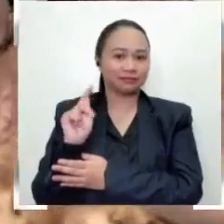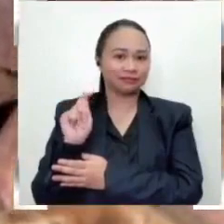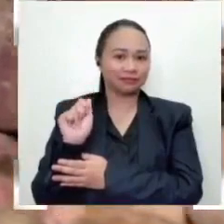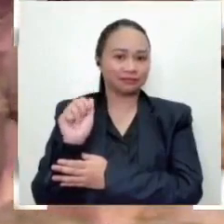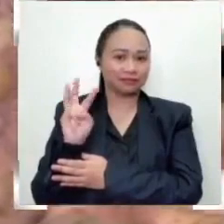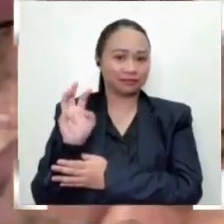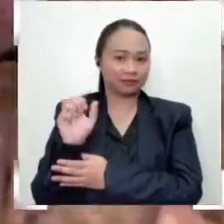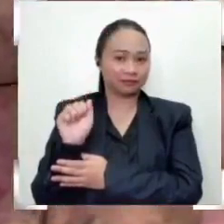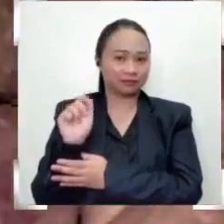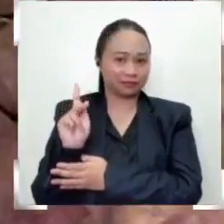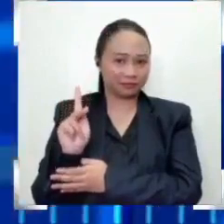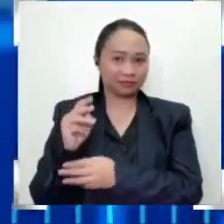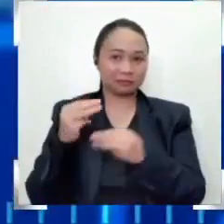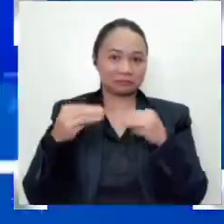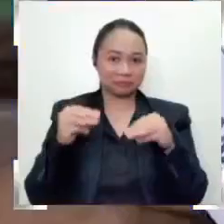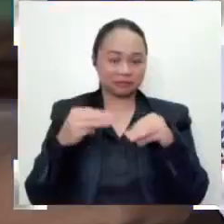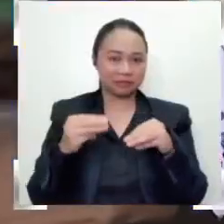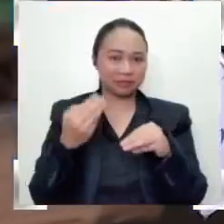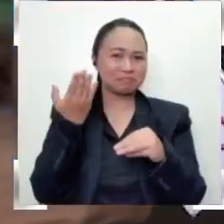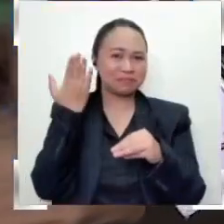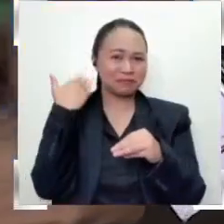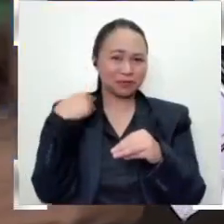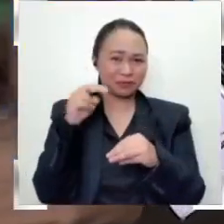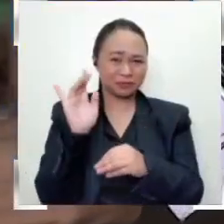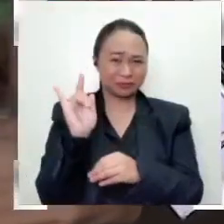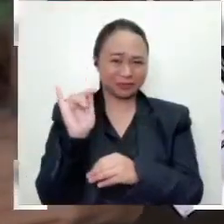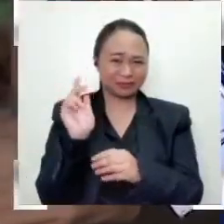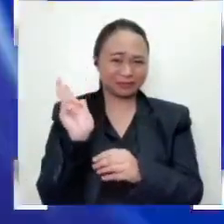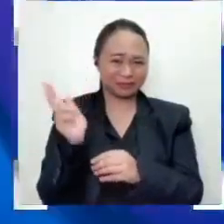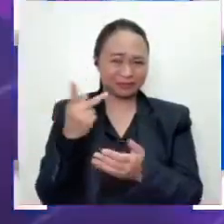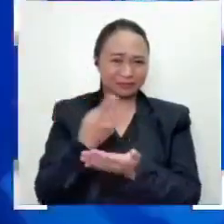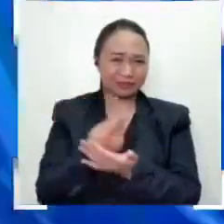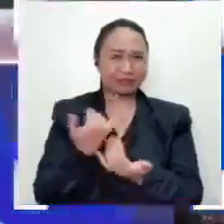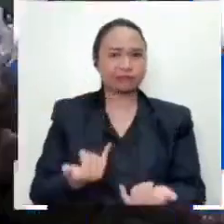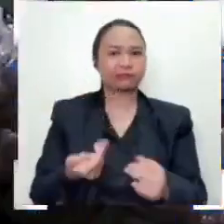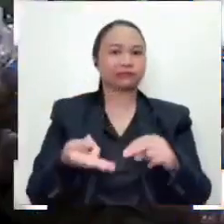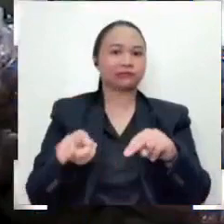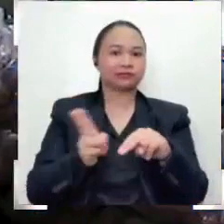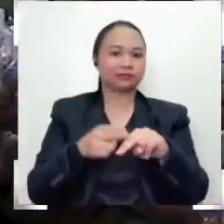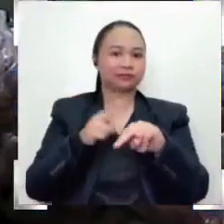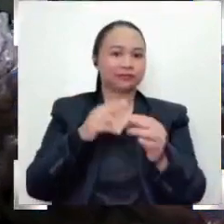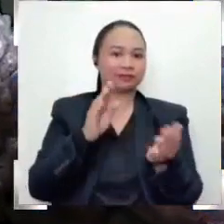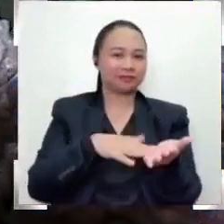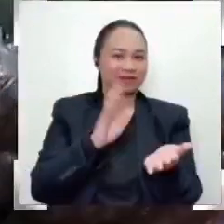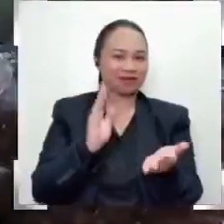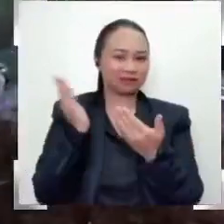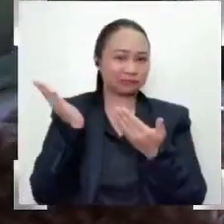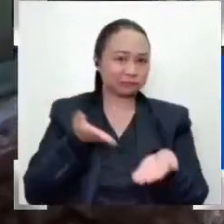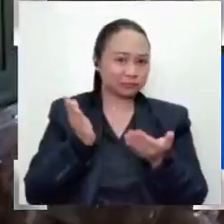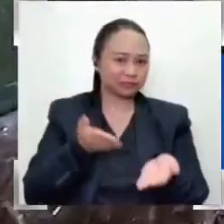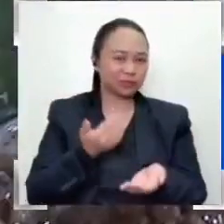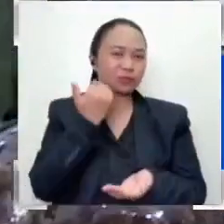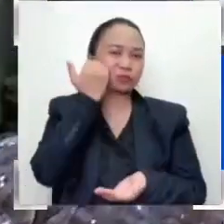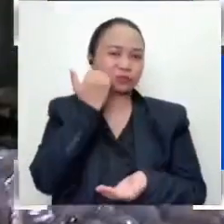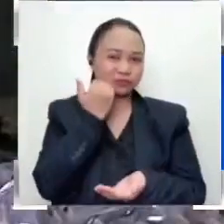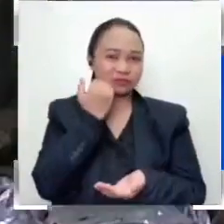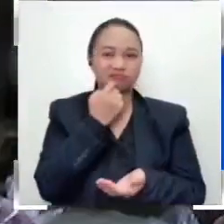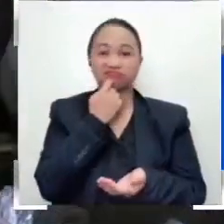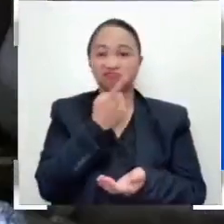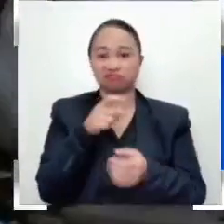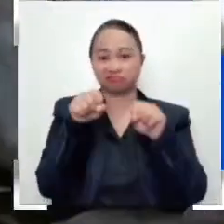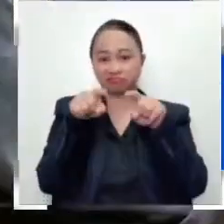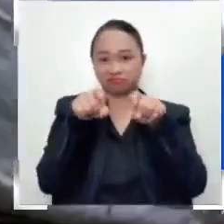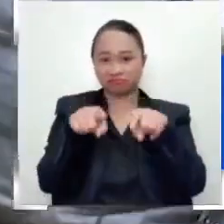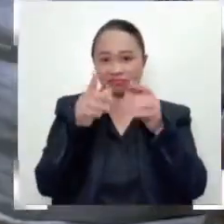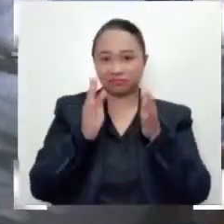dati, 25 to 30 pesos. Konti lang po dumarating ngayon eh. Ayon sa mga nagtitinda ng kamote, Agosto nila simulang